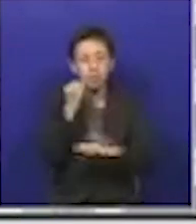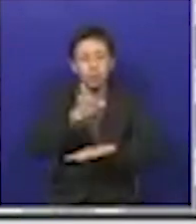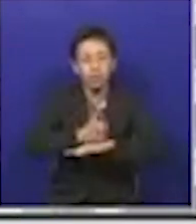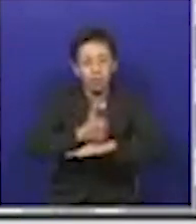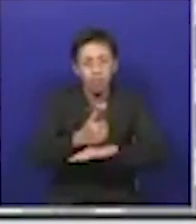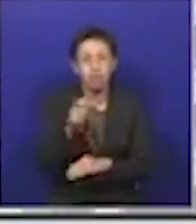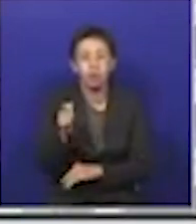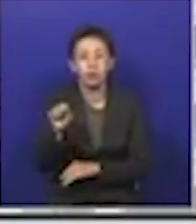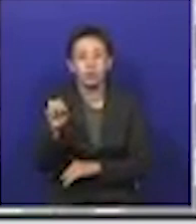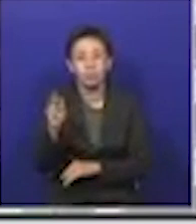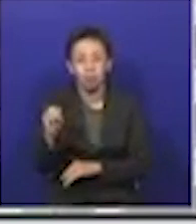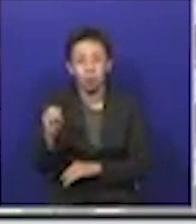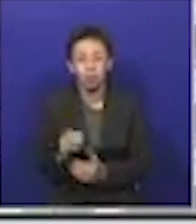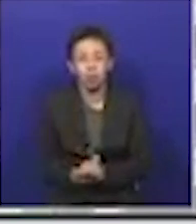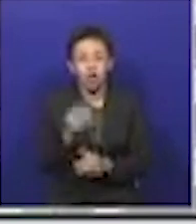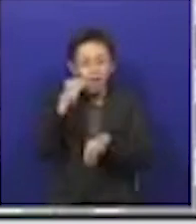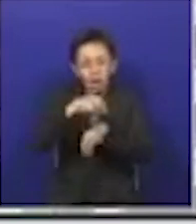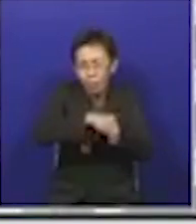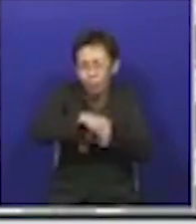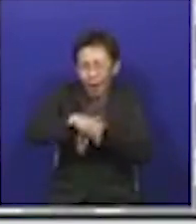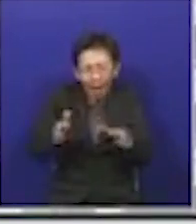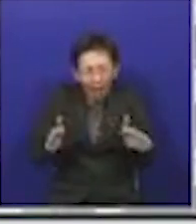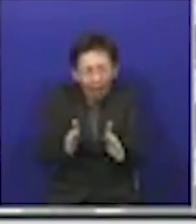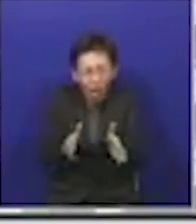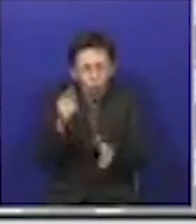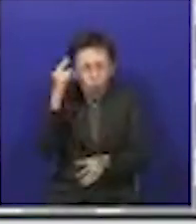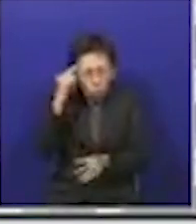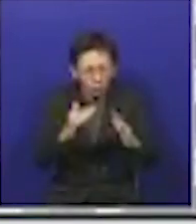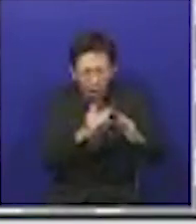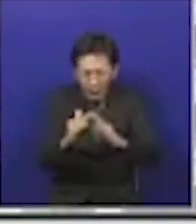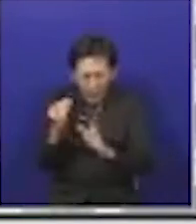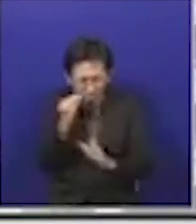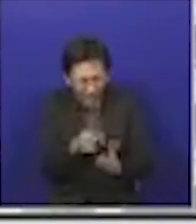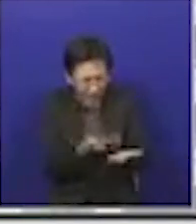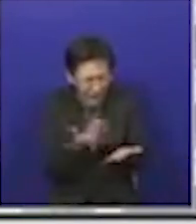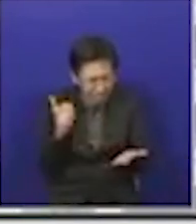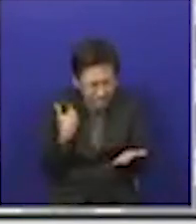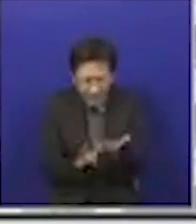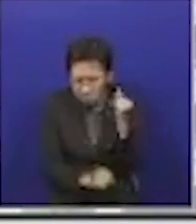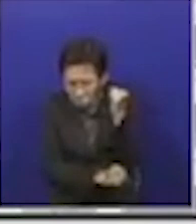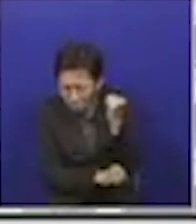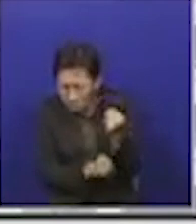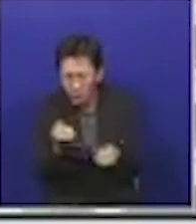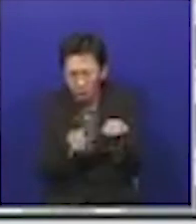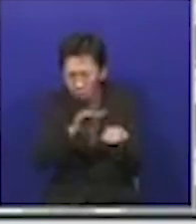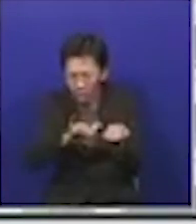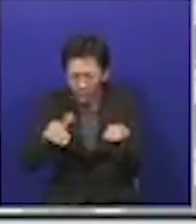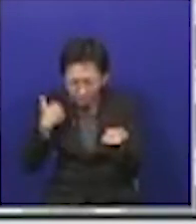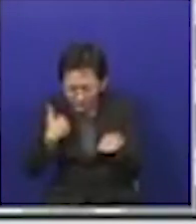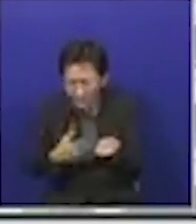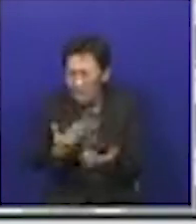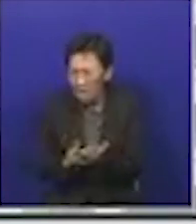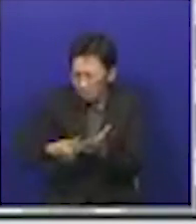อสมในหมู่บ้านนึงเล็กๆเนี่ยเขาก็รู้บ้านไหนมีเงินบ้านไหนอดอยากบ้านไหนมีรถปิกอัพบ้านไหนเป็นห